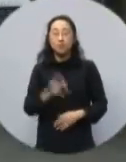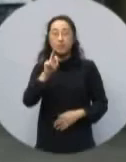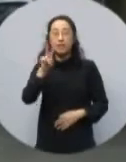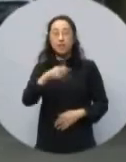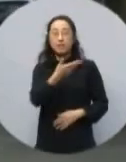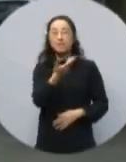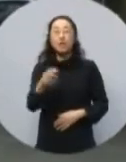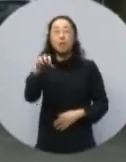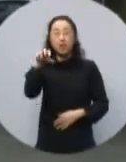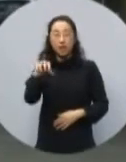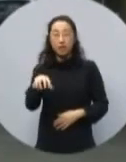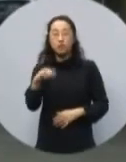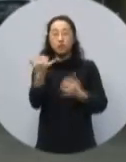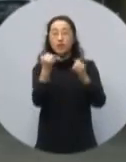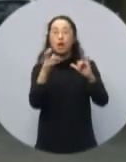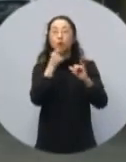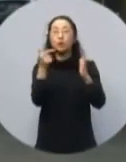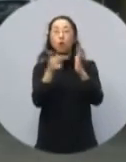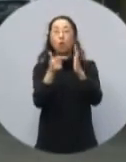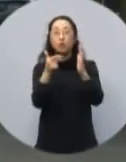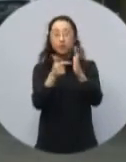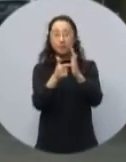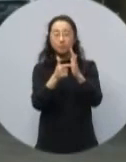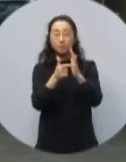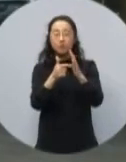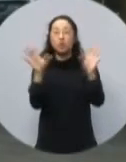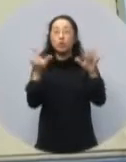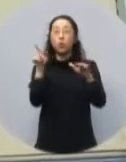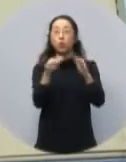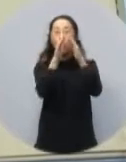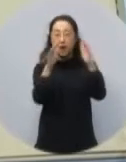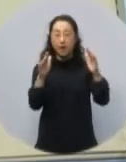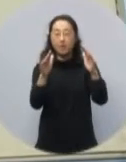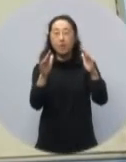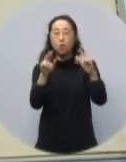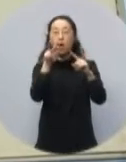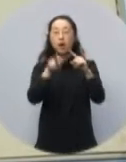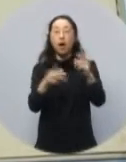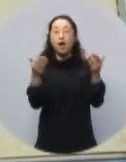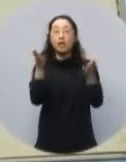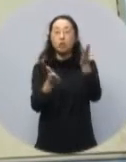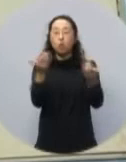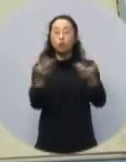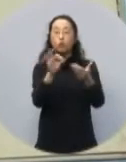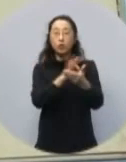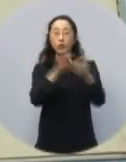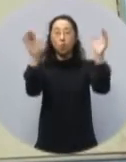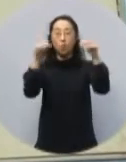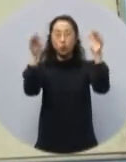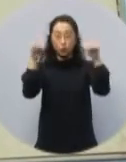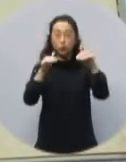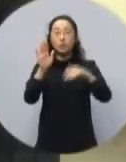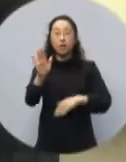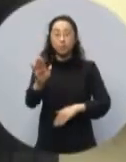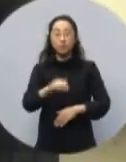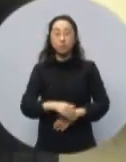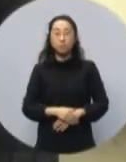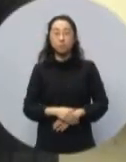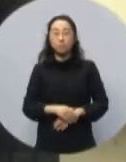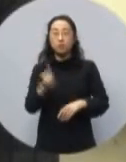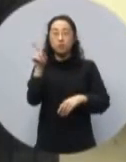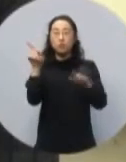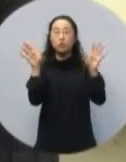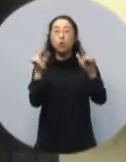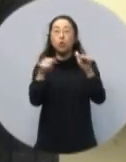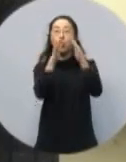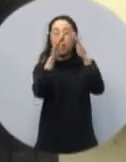芹沢にある社会福祉法人小の会でも同じく介護職員を募集します。 小の会